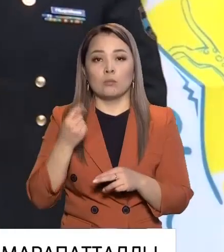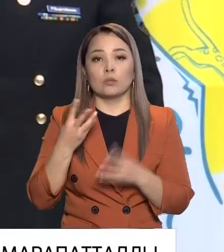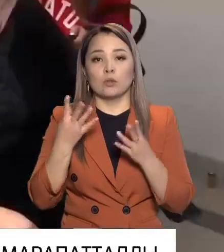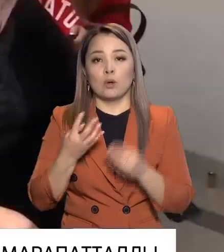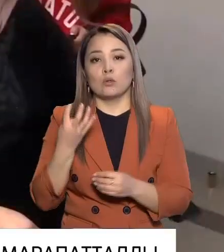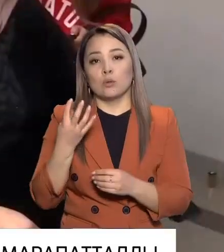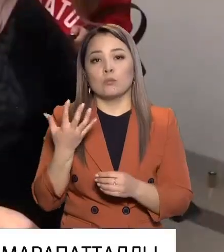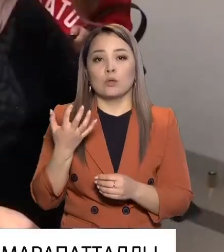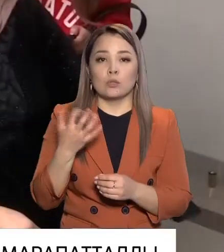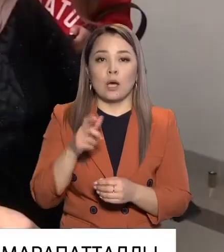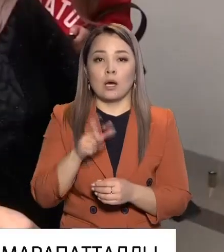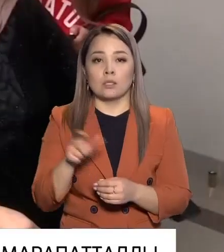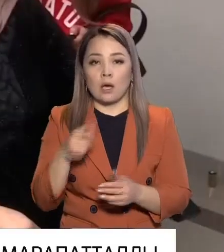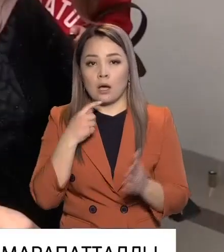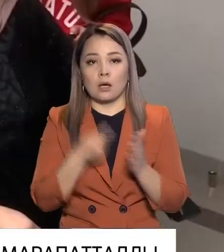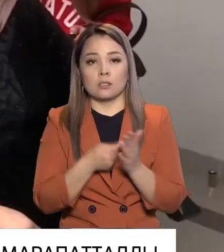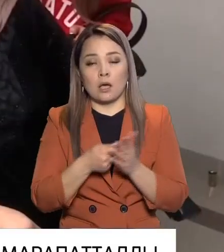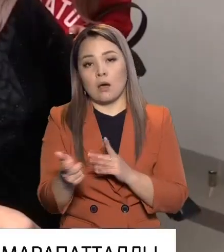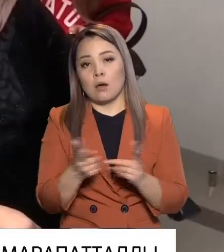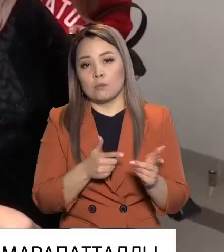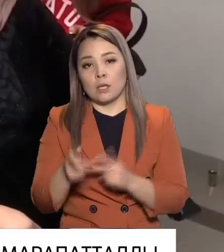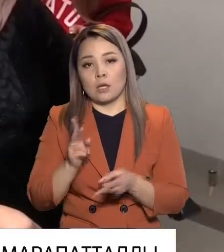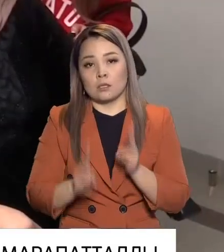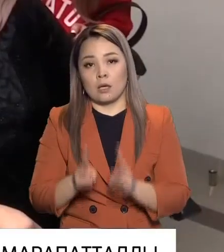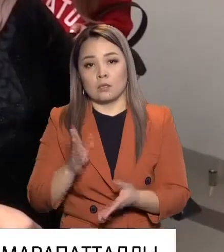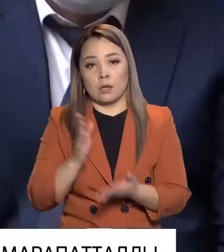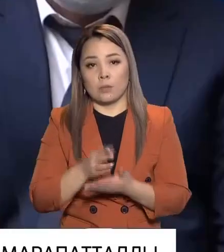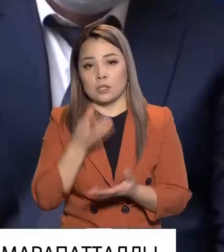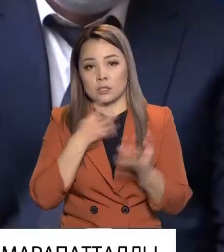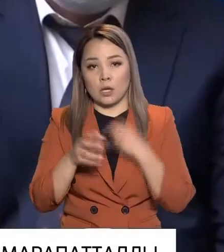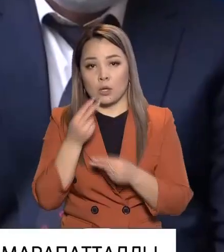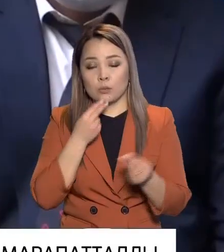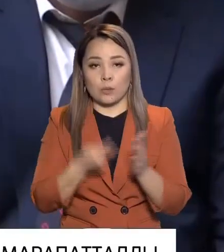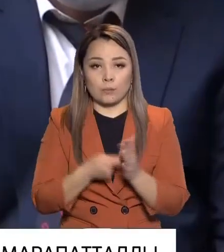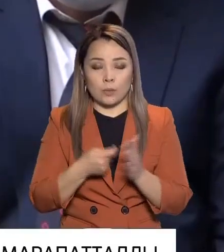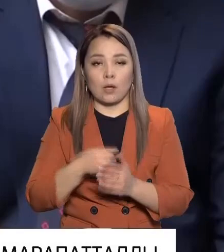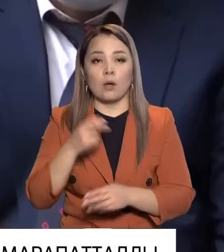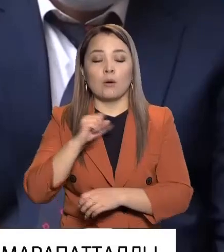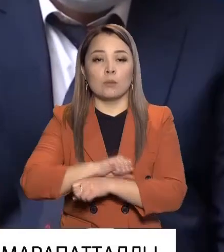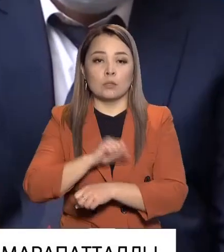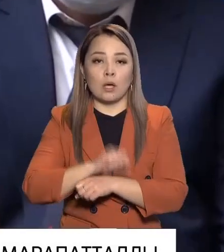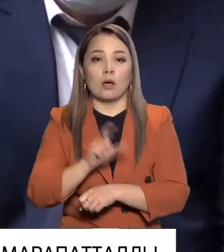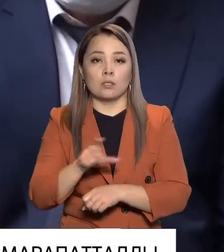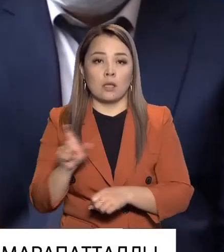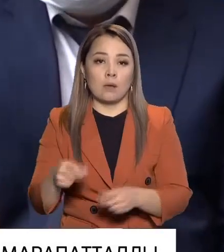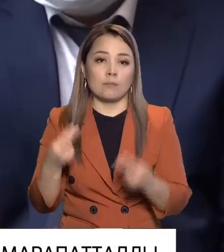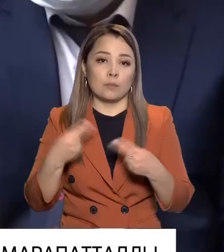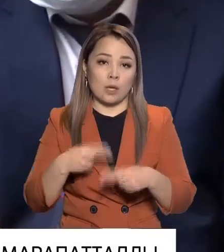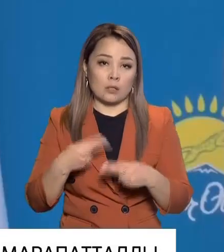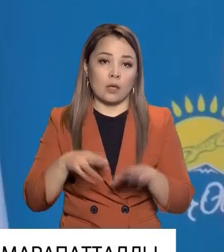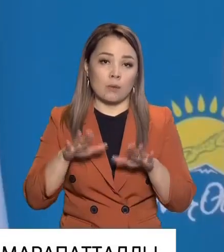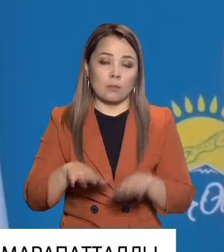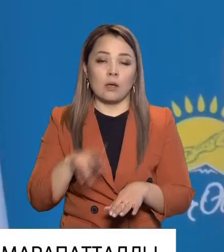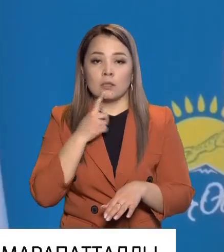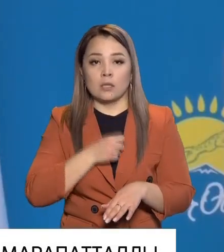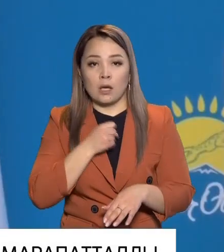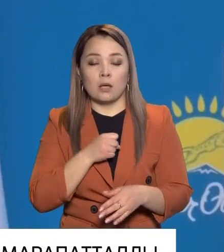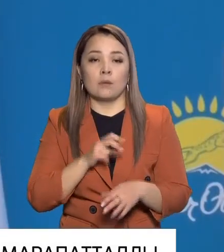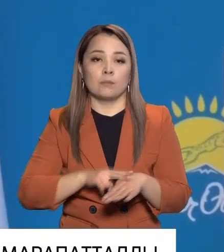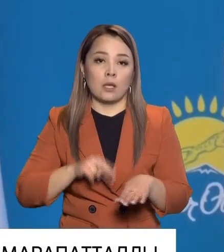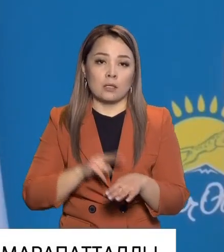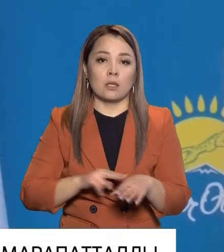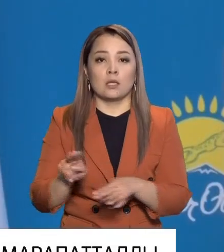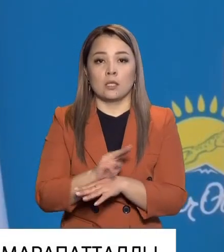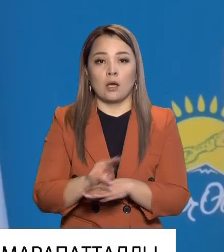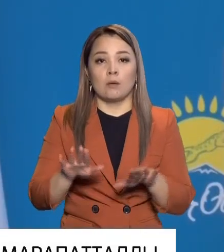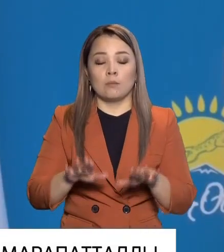бойы 400-500 адамға ас әзірлеп отырды. Ыстық тамақ блок бекеттерде тұрған әскерилер мен тәртіп сақшыларына, емдеу